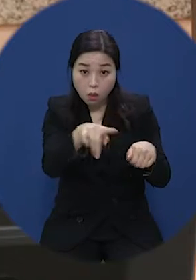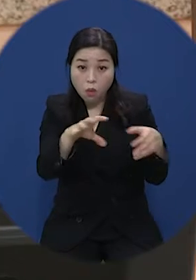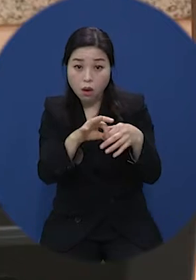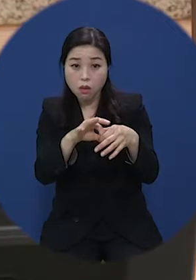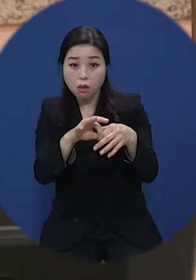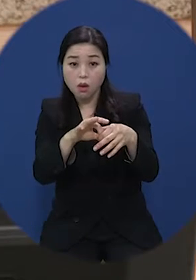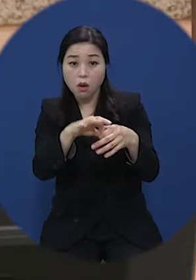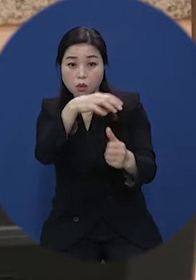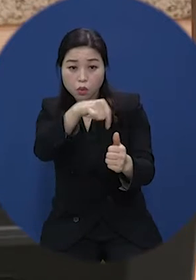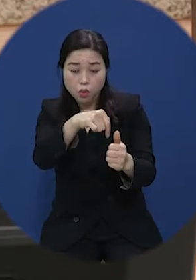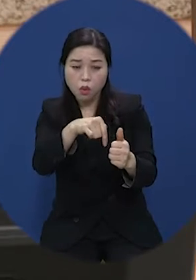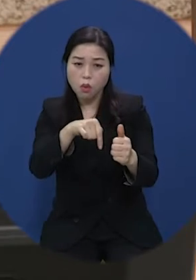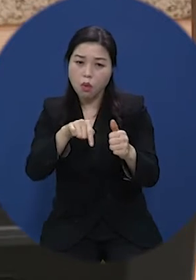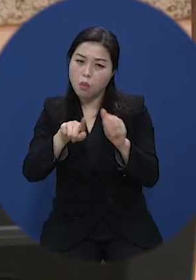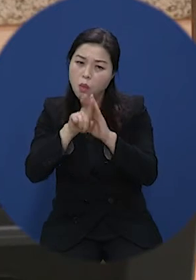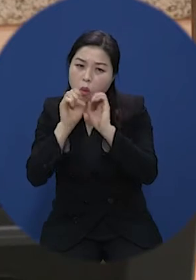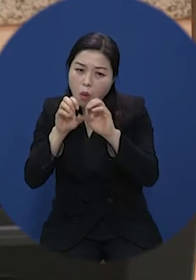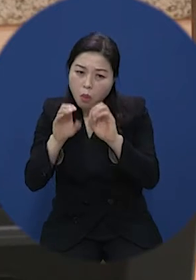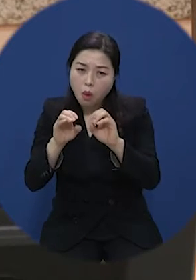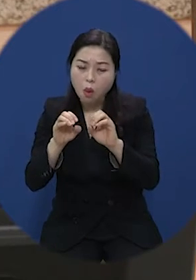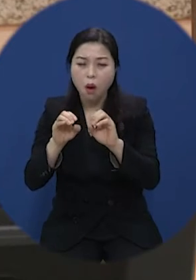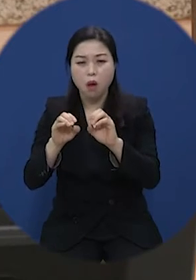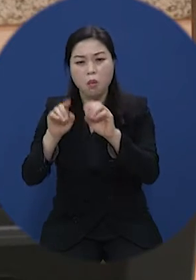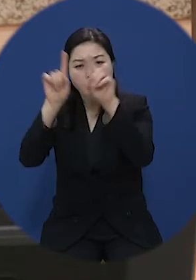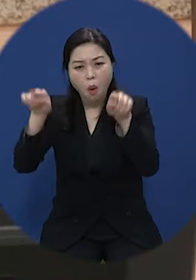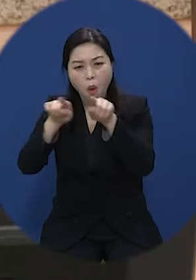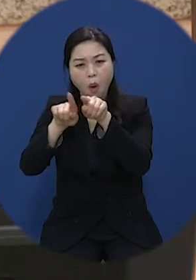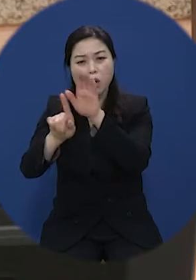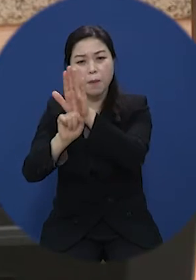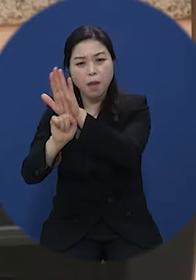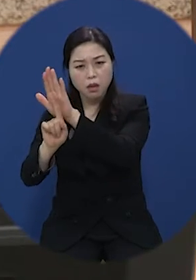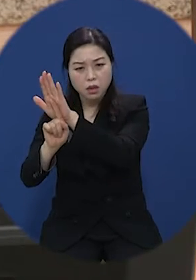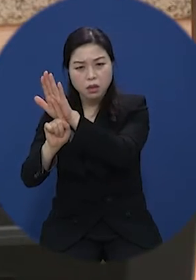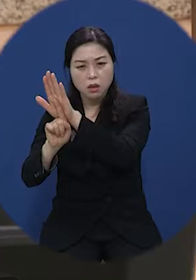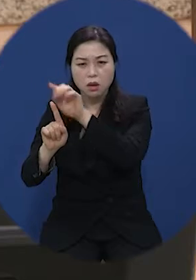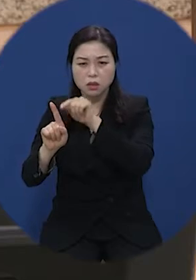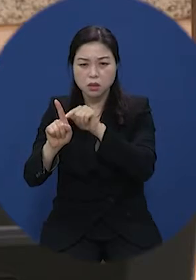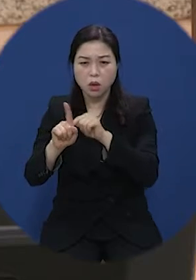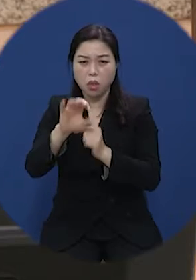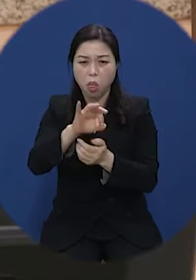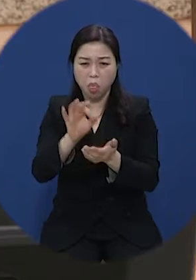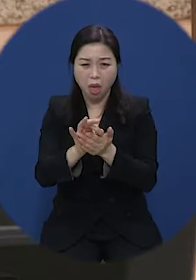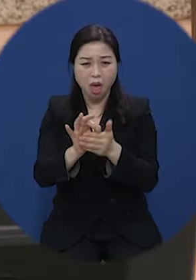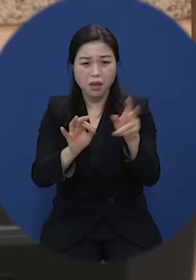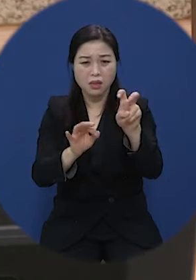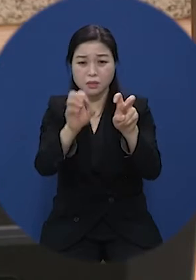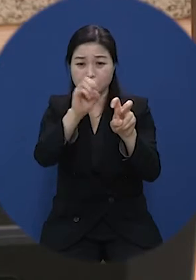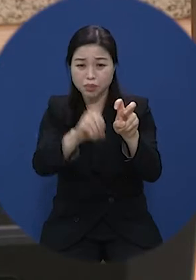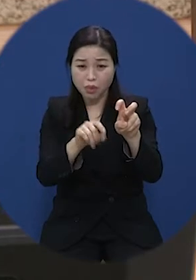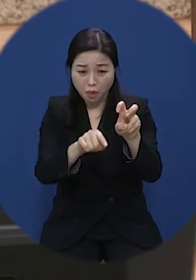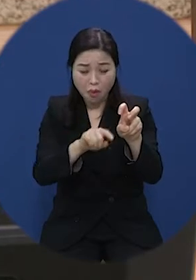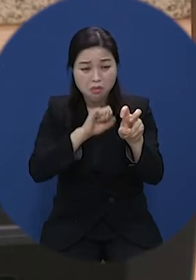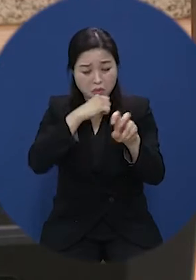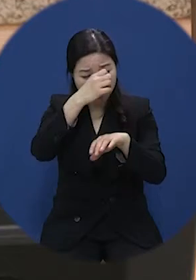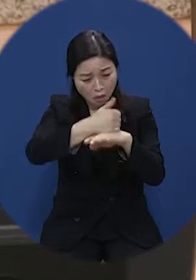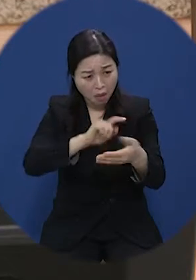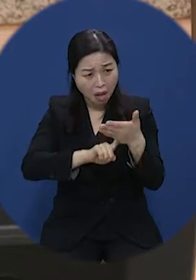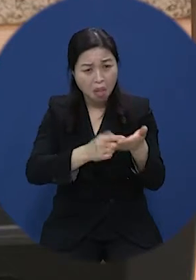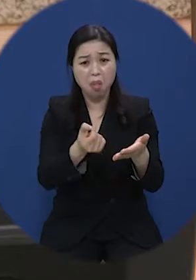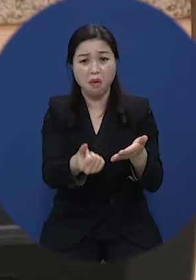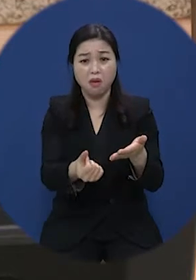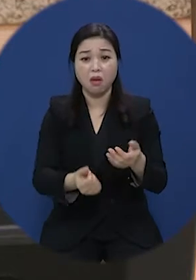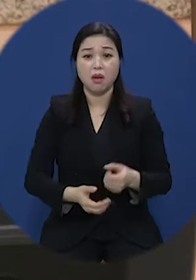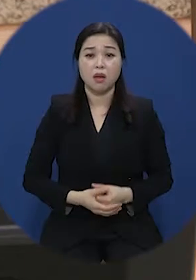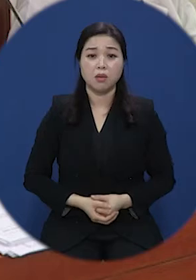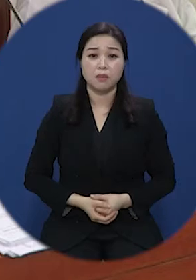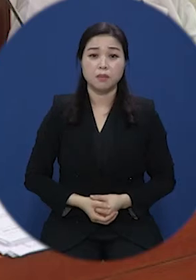뭐 교육이니 홍보니 캠페인이니 이거는 뭐 최저 20% 뭐 이런 식으로 지금 실적을